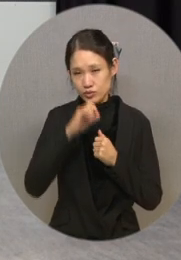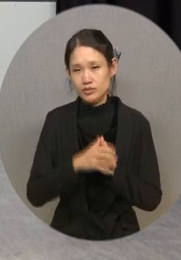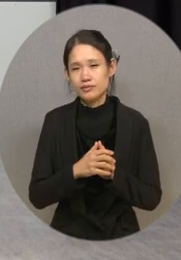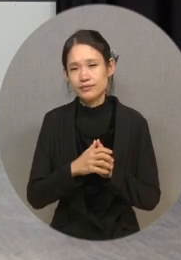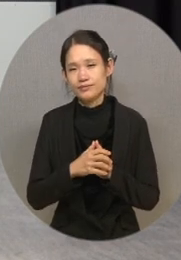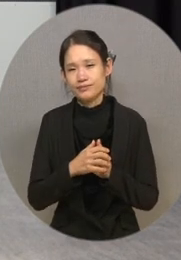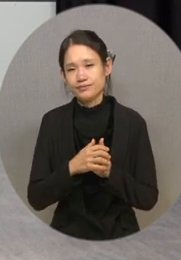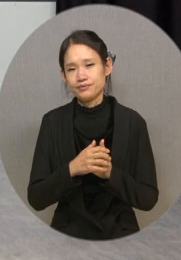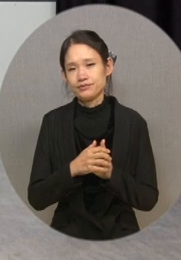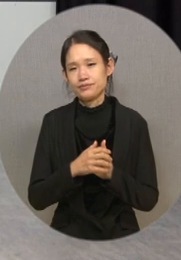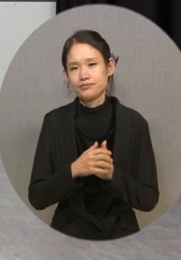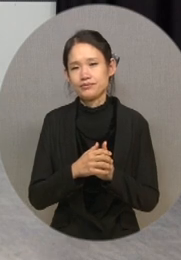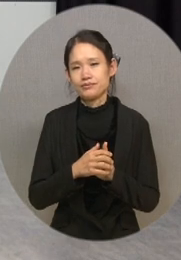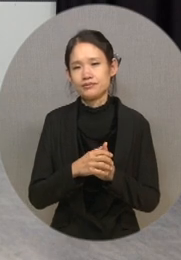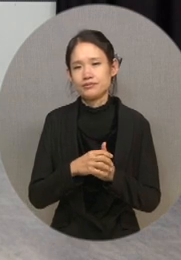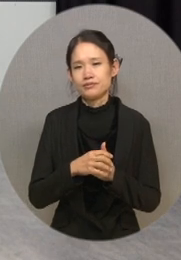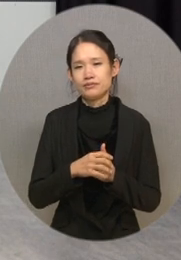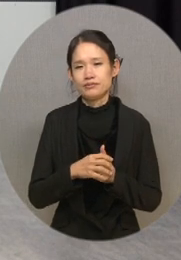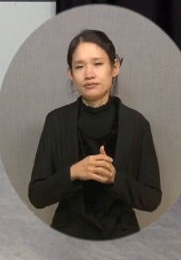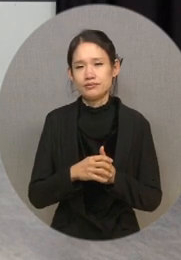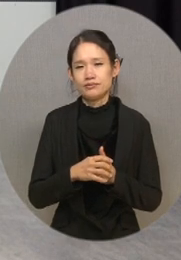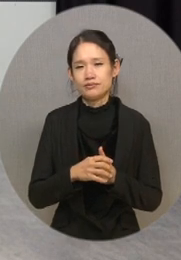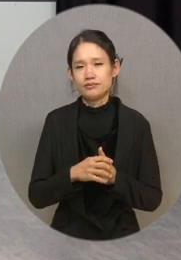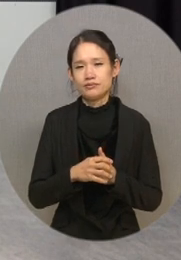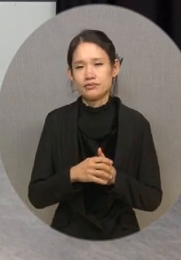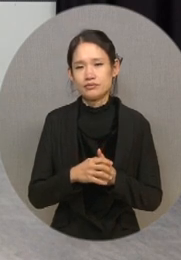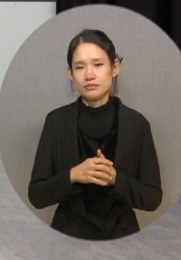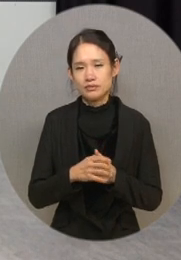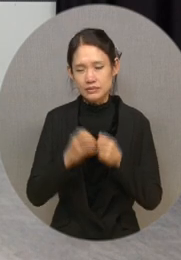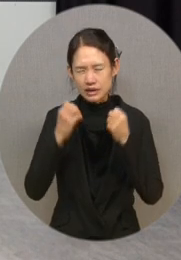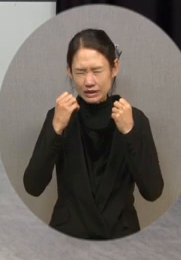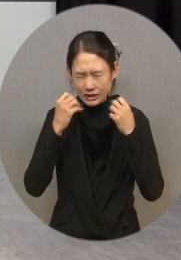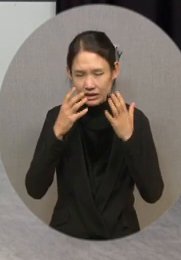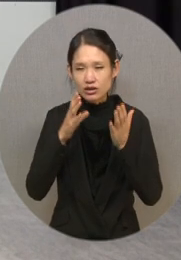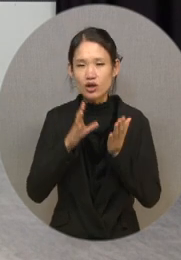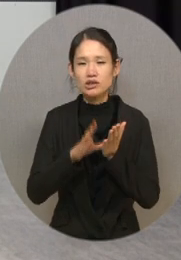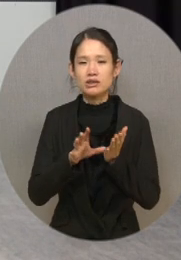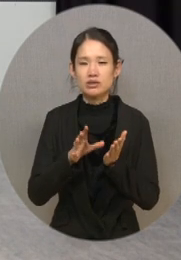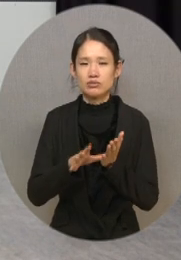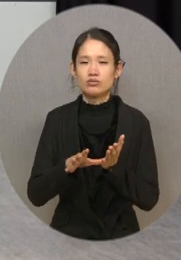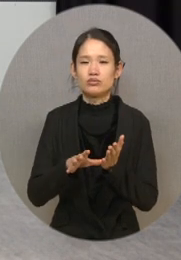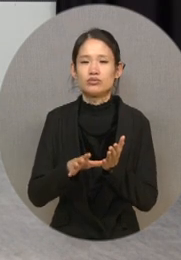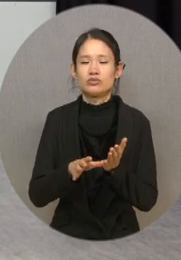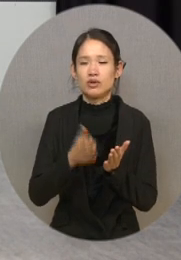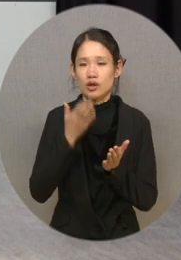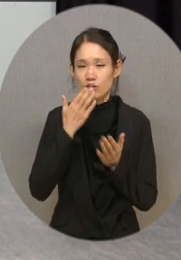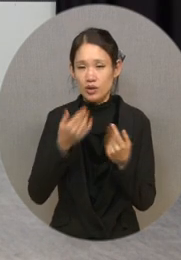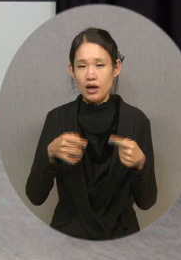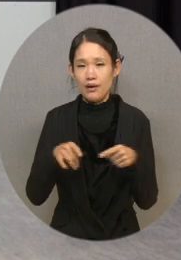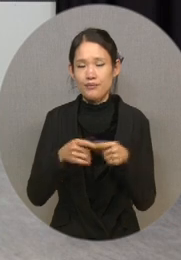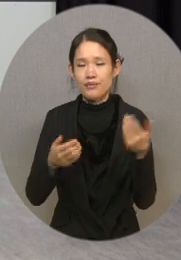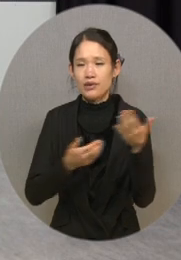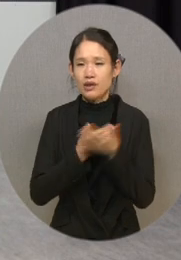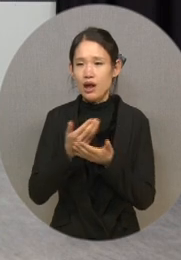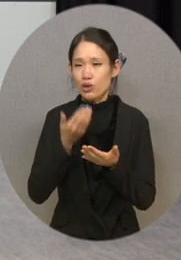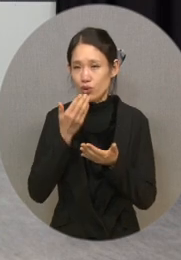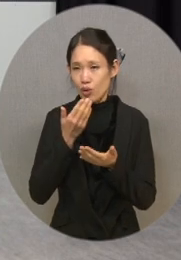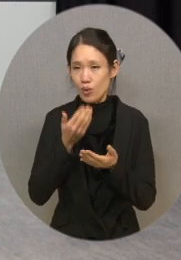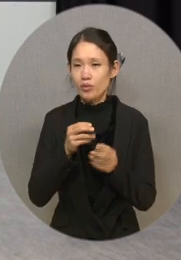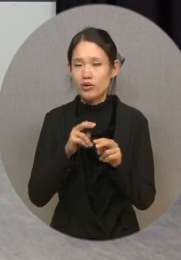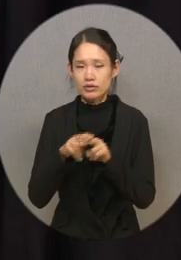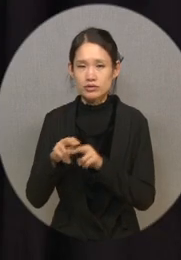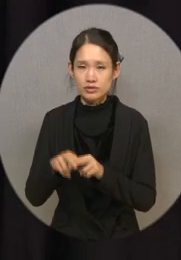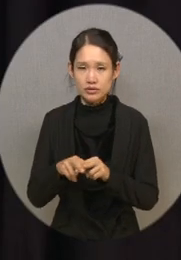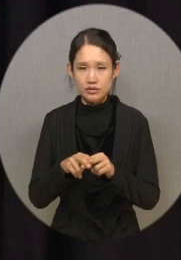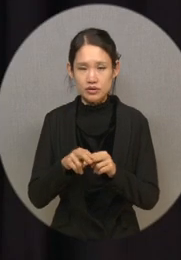그래서 그 정말 신선 식품을 함께 나눠 먹는 그런 자리로